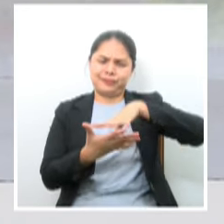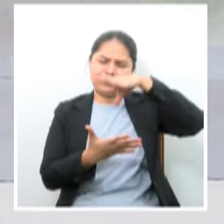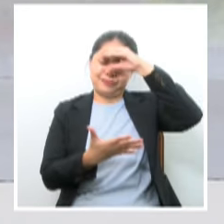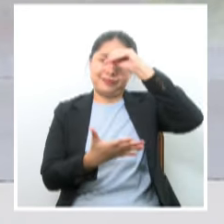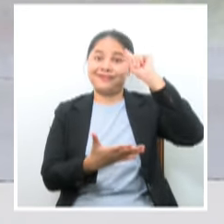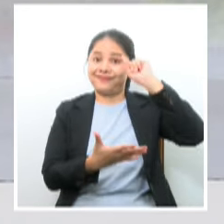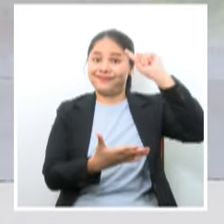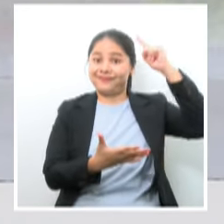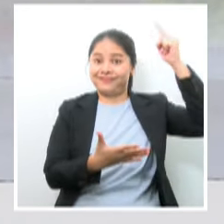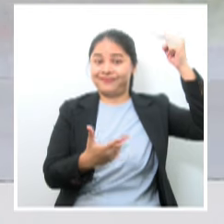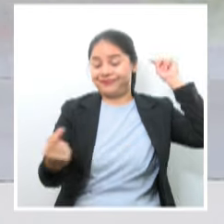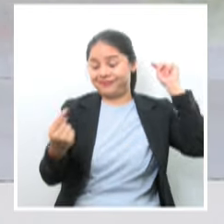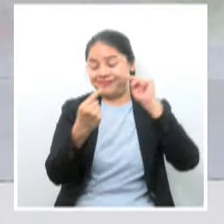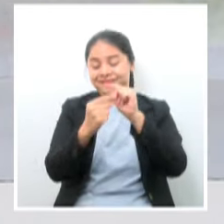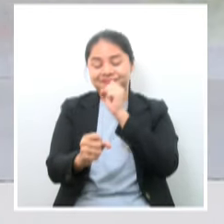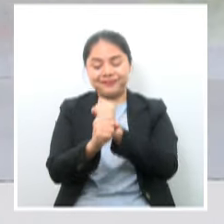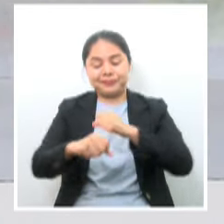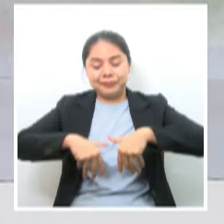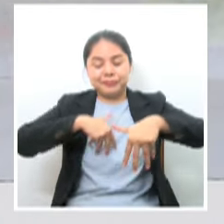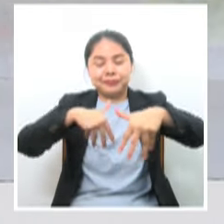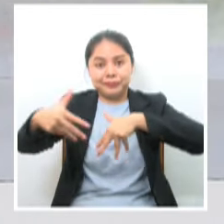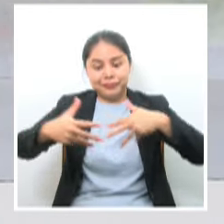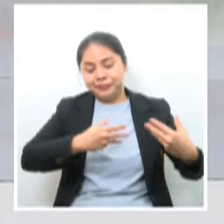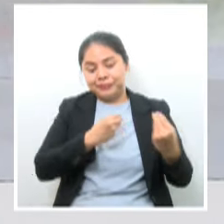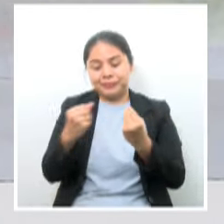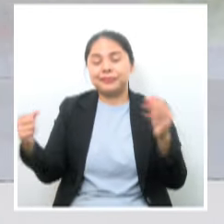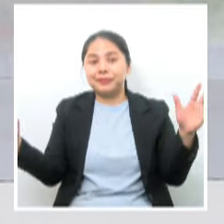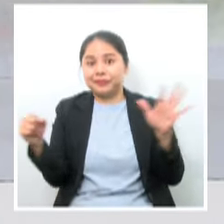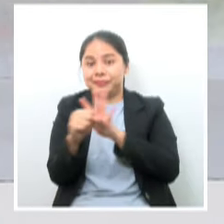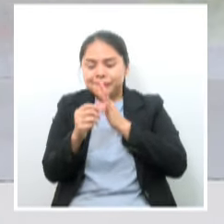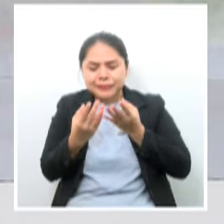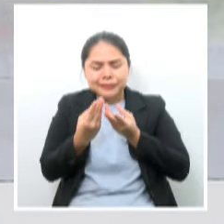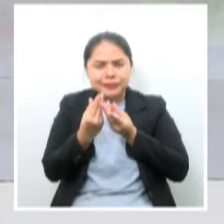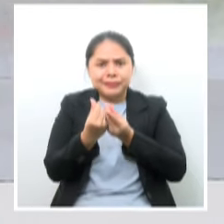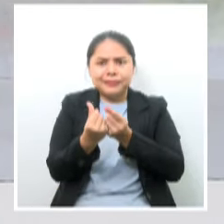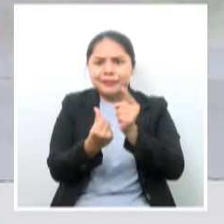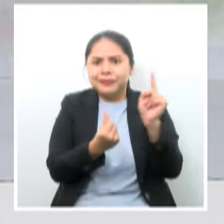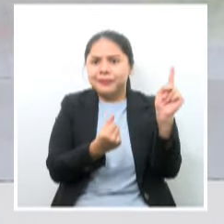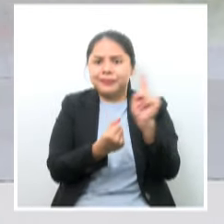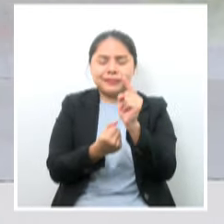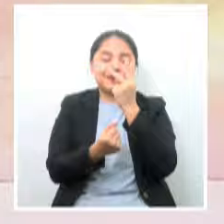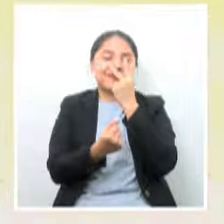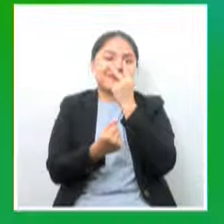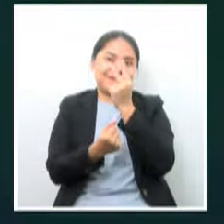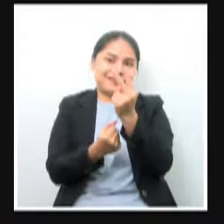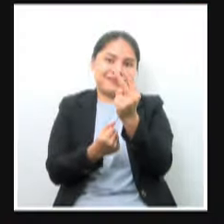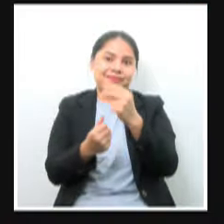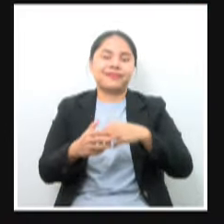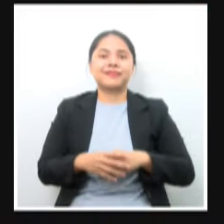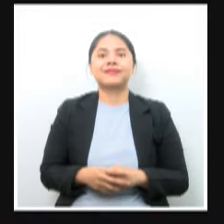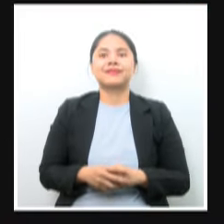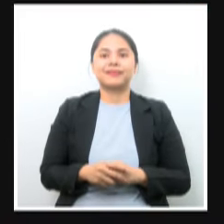สรรค์พัฒนาขยายผลสู่ชุมชนอย่างยั่งยืนรายละเอียดเป็นอย่างไรไปติดตามรับชมกันค่ะ